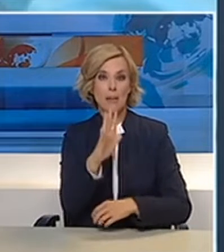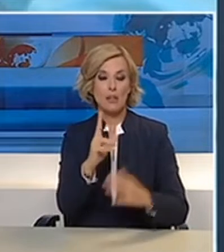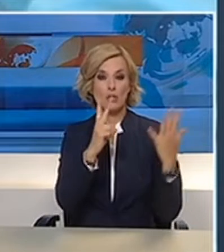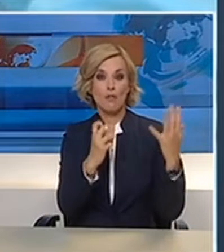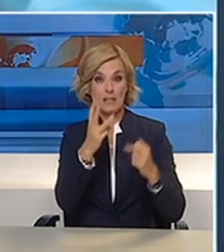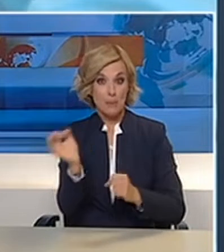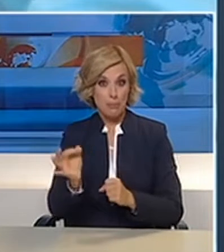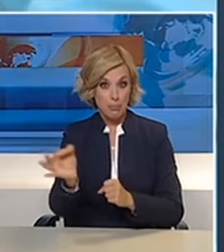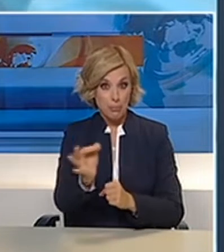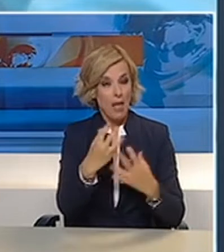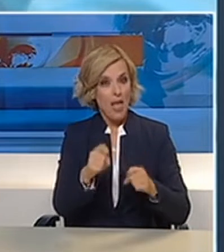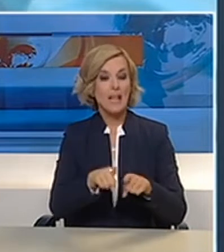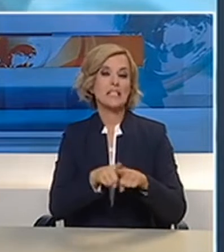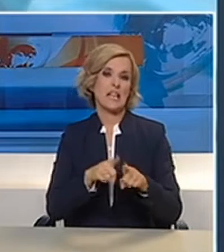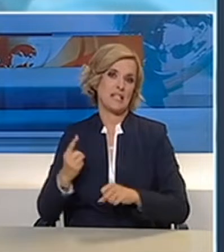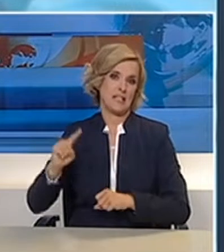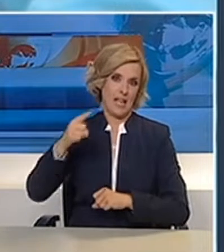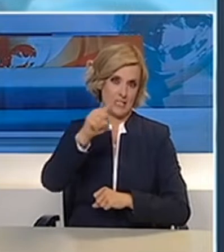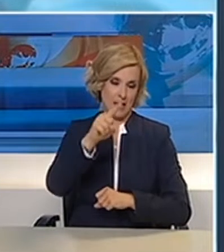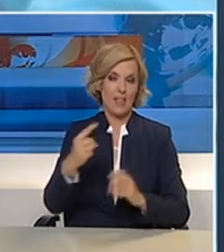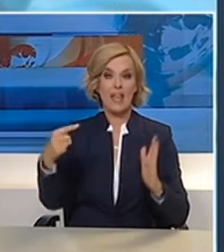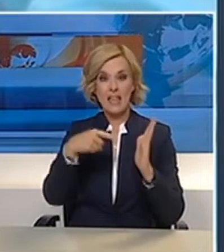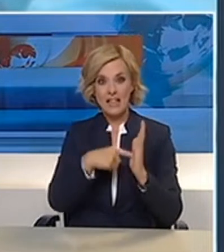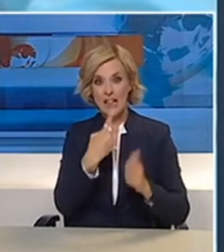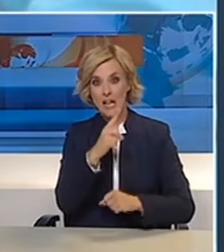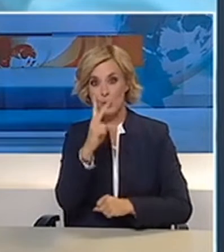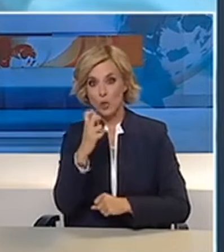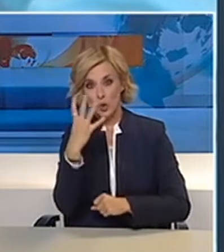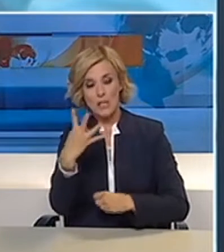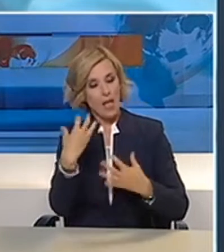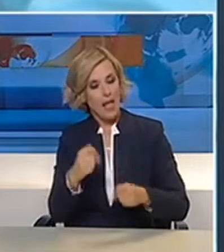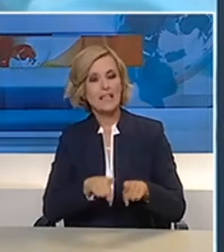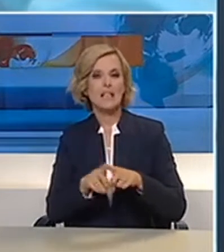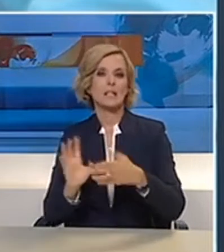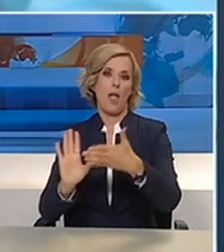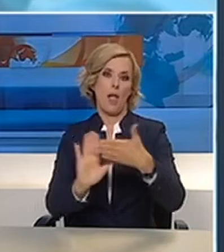573 κρούσματα θεωρούνται σχετιζόμενα με ταξίδι και 1.124 σχετιζόμενα με ήδη γνωστό κρούσμα.